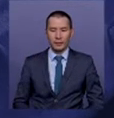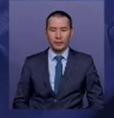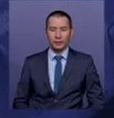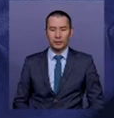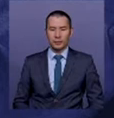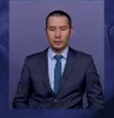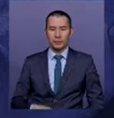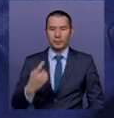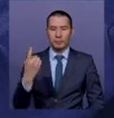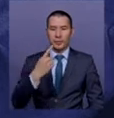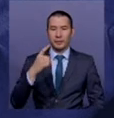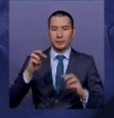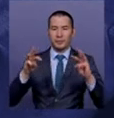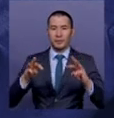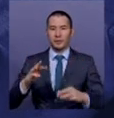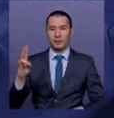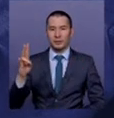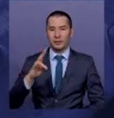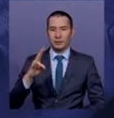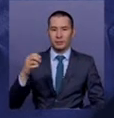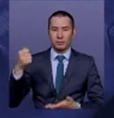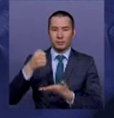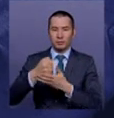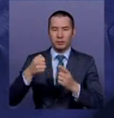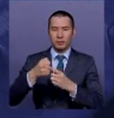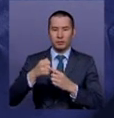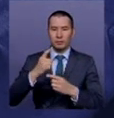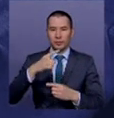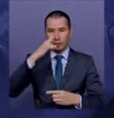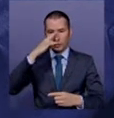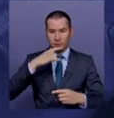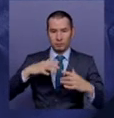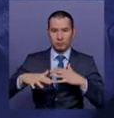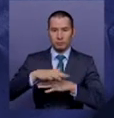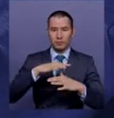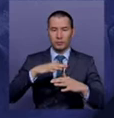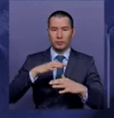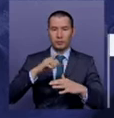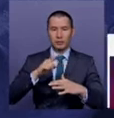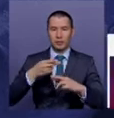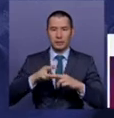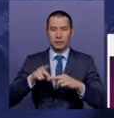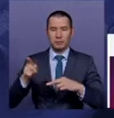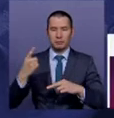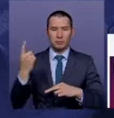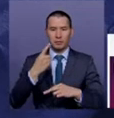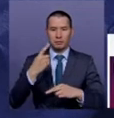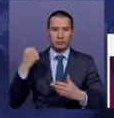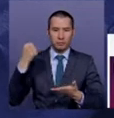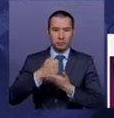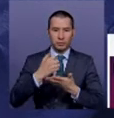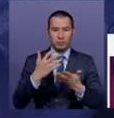алдымен тұңғыш президент Нұрсұлтан Назарбаевқа тиесілі. Өйткені ол Қазақстанның мемлекетінің негізін салушы, нарықтық экономикаға